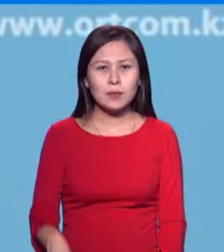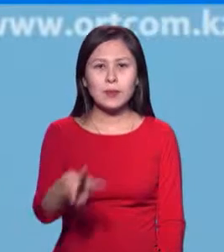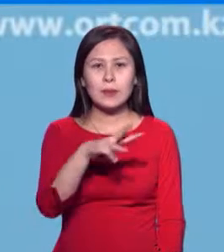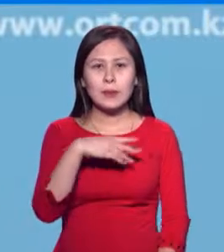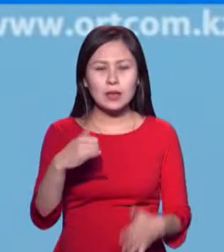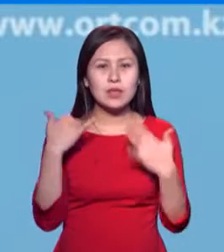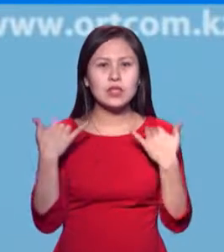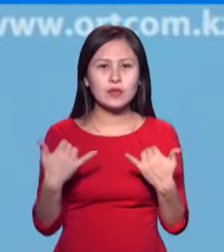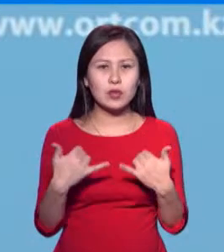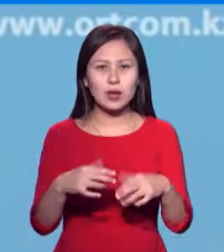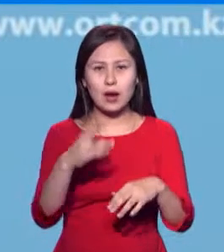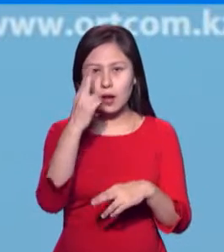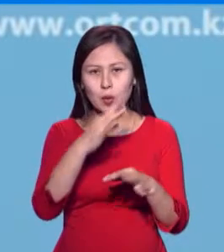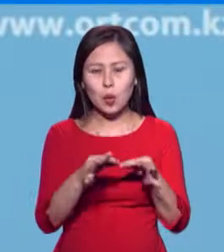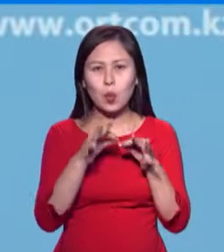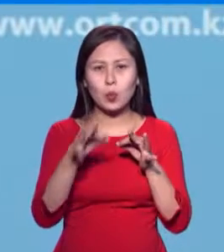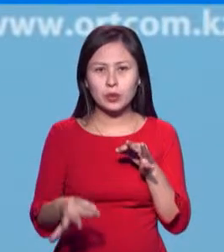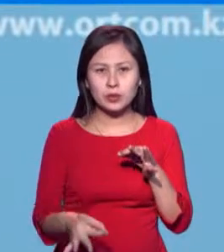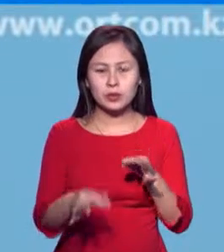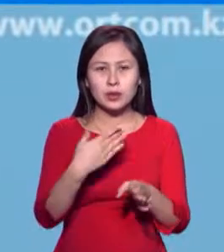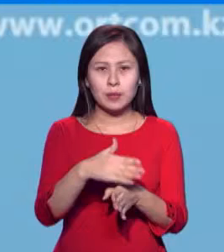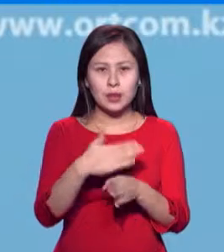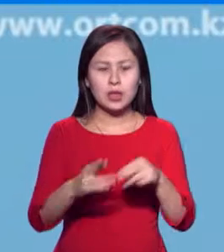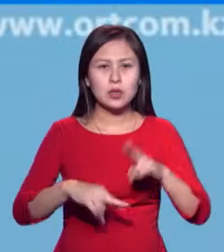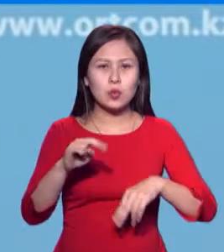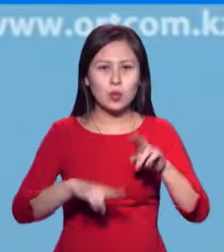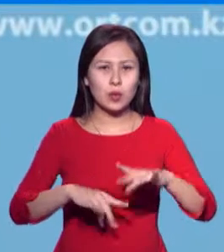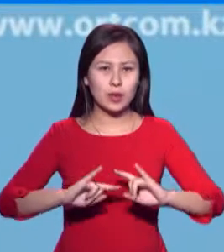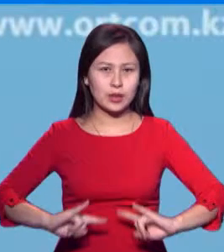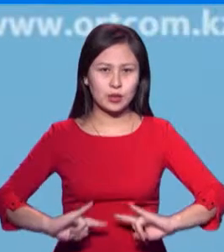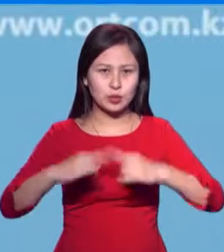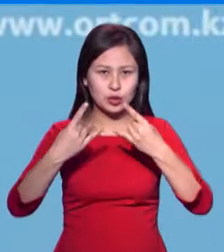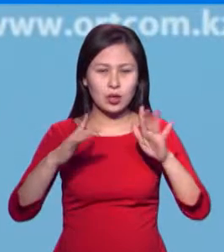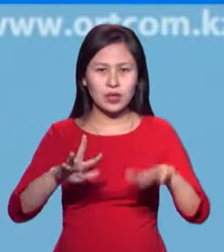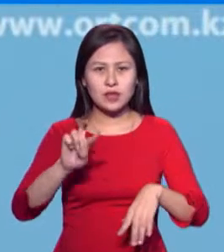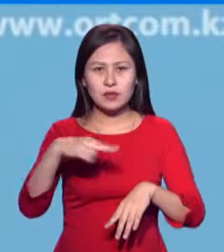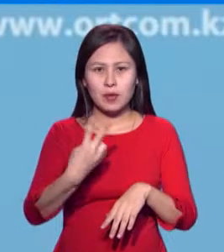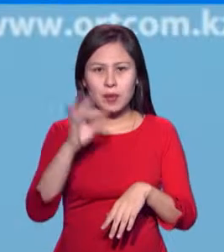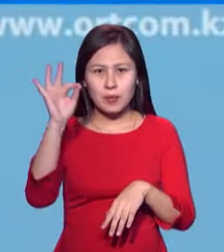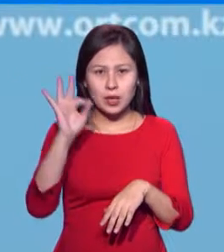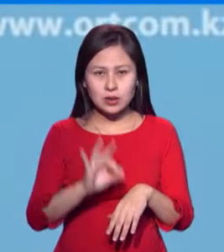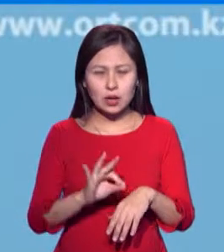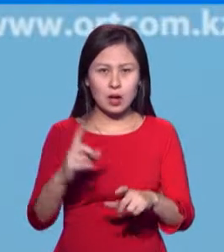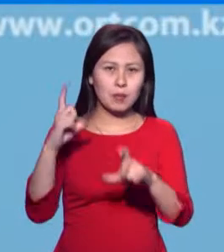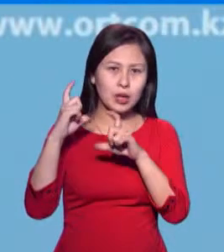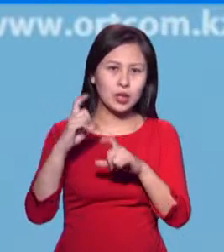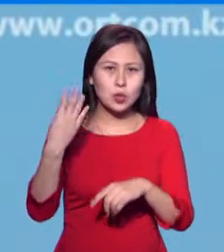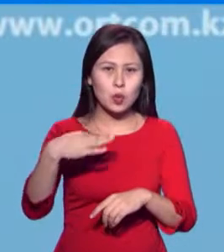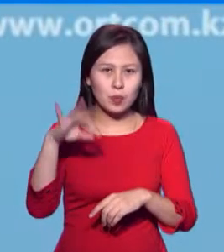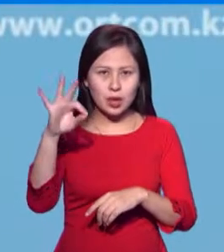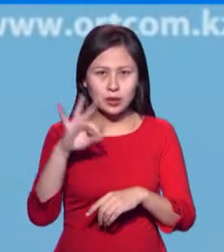Бүгінгі таңда Ақмола облысында алтын өндіру ісі мен құрылыс кірпіштерін шығару 22%, жүк тасымалдау көліктері 40%